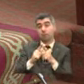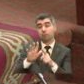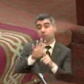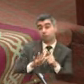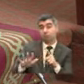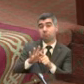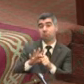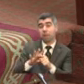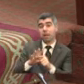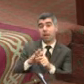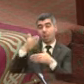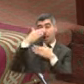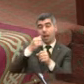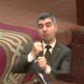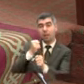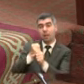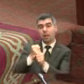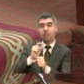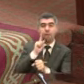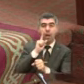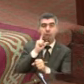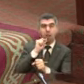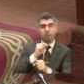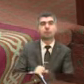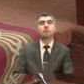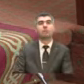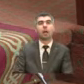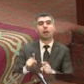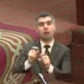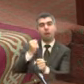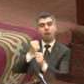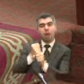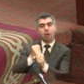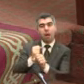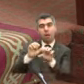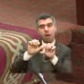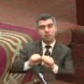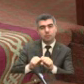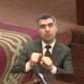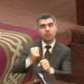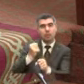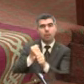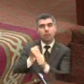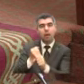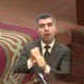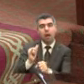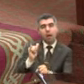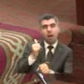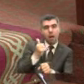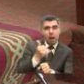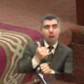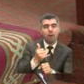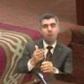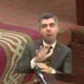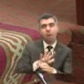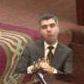من المغاربة والمغاربيات القاطنين بالدول العربية ودول الخليج العربي